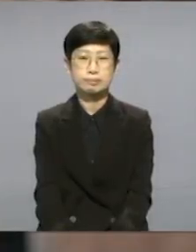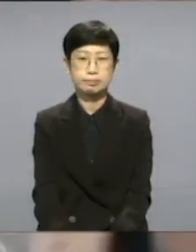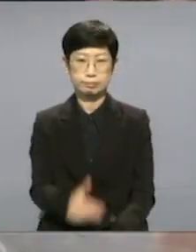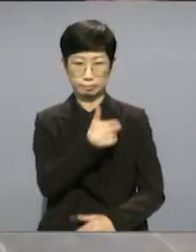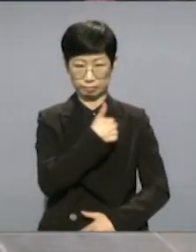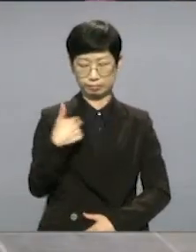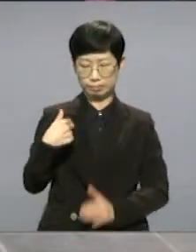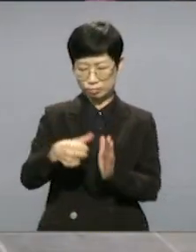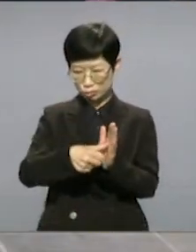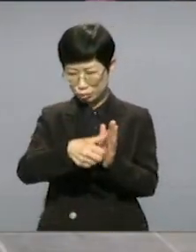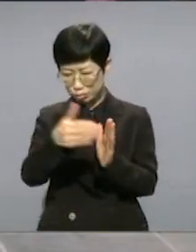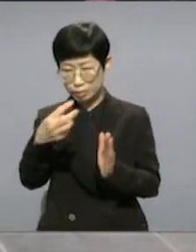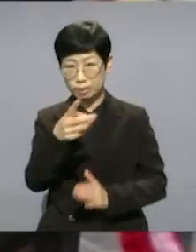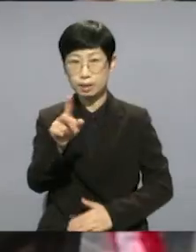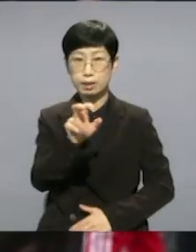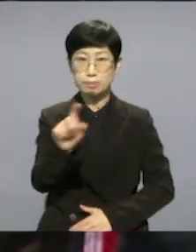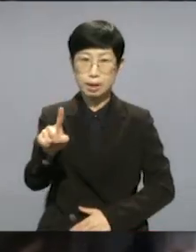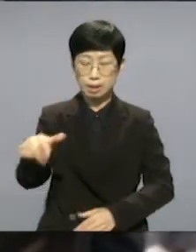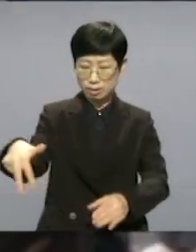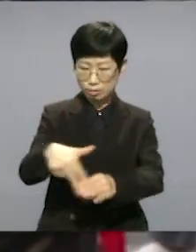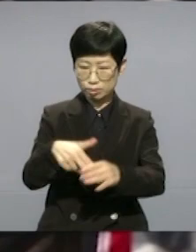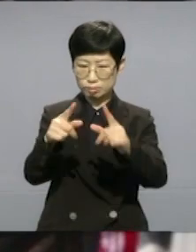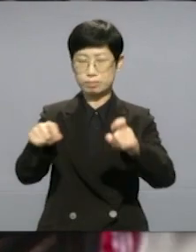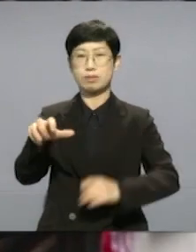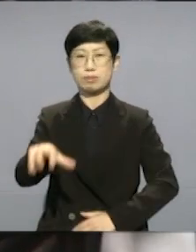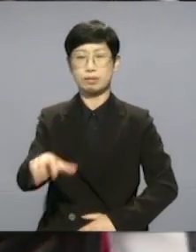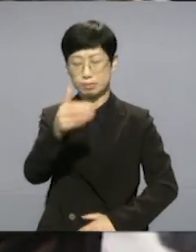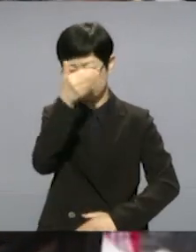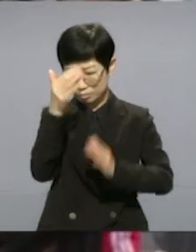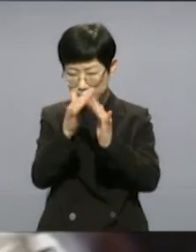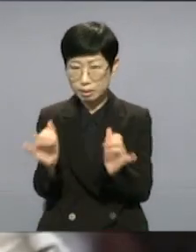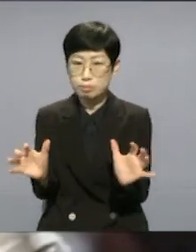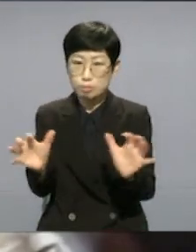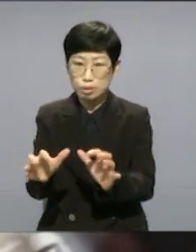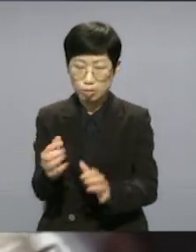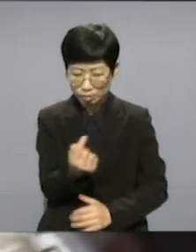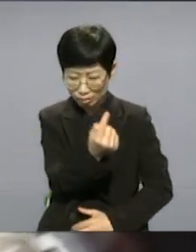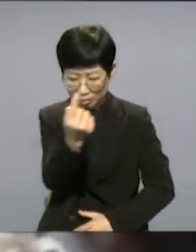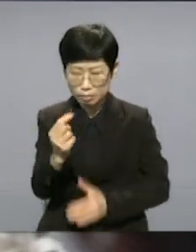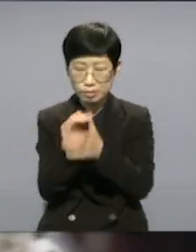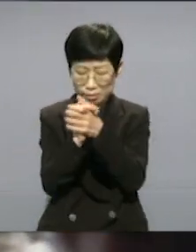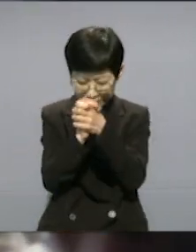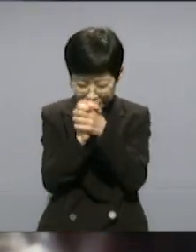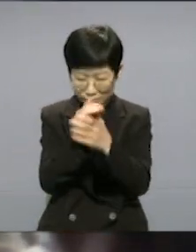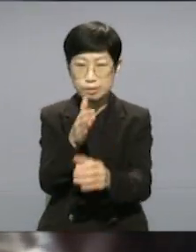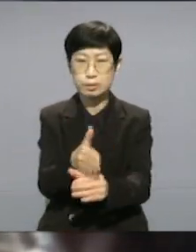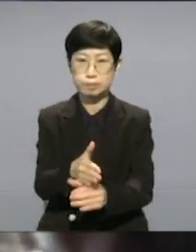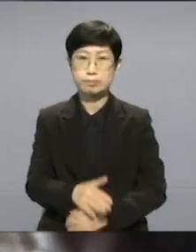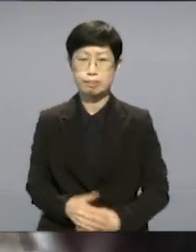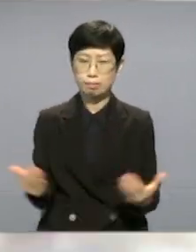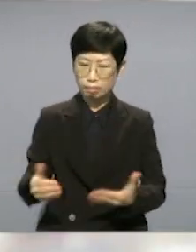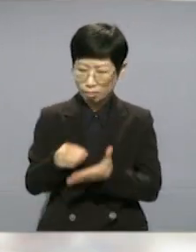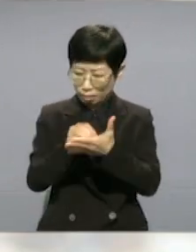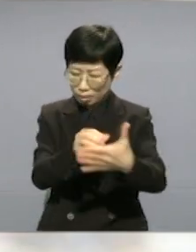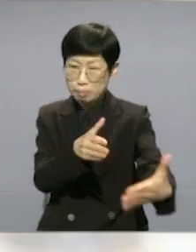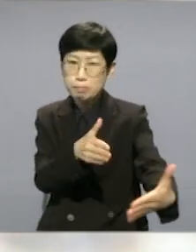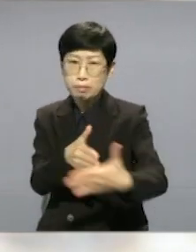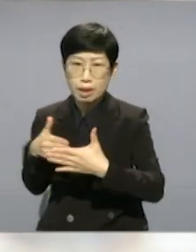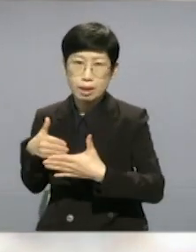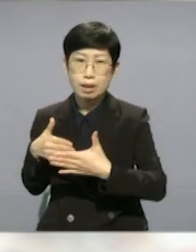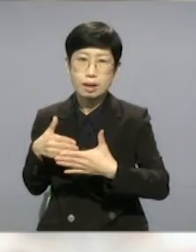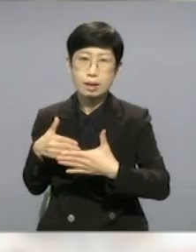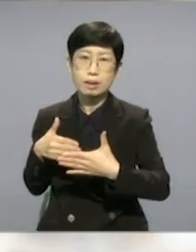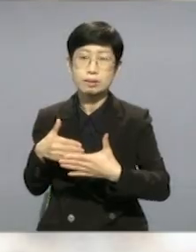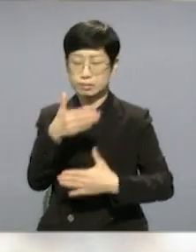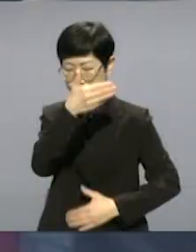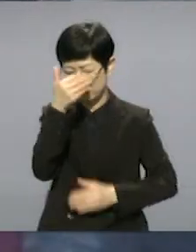베이징의 유명 라마교 사찰. 중국 젊은이들이 모여 향을 피우고 기도를 합니다. 취업에 실패한 청년들이 마음의